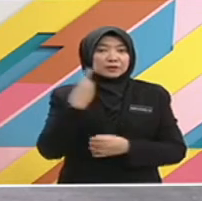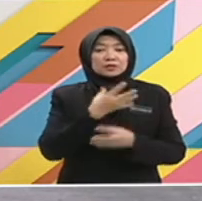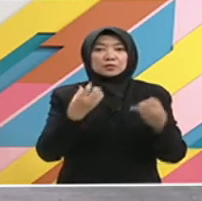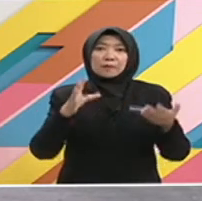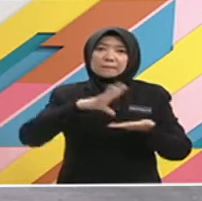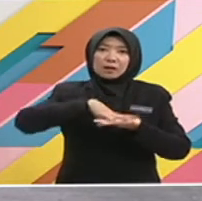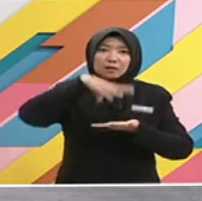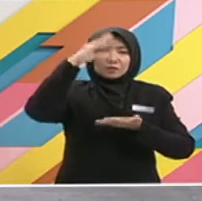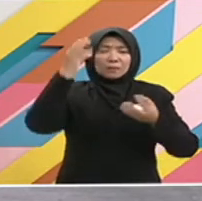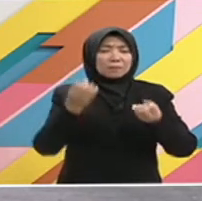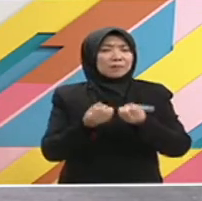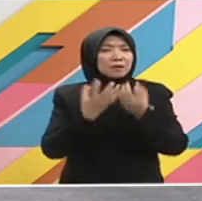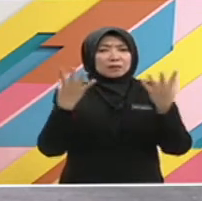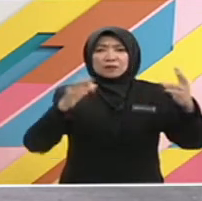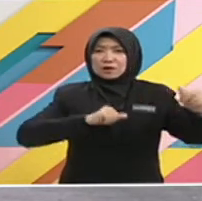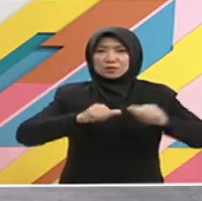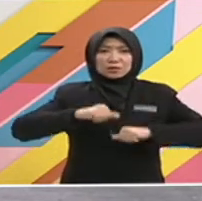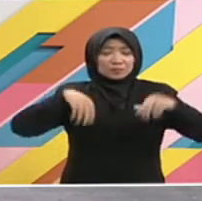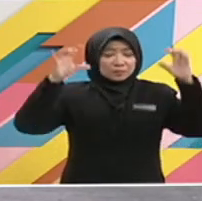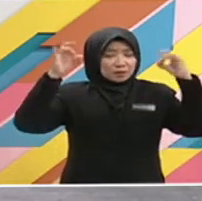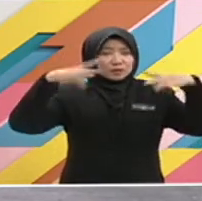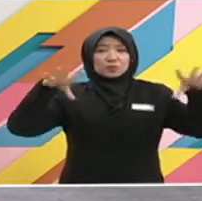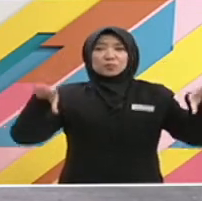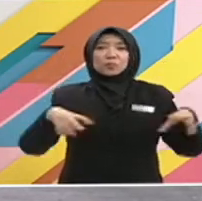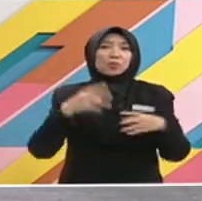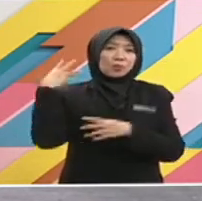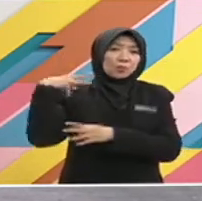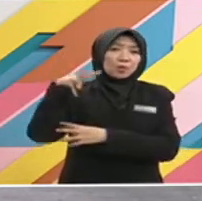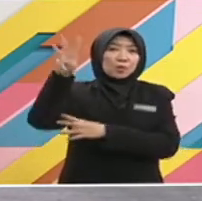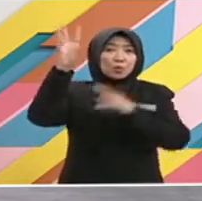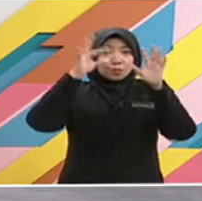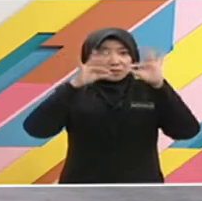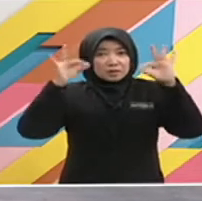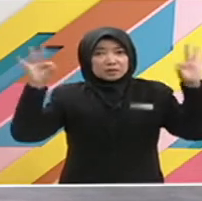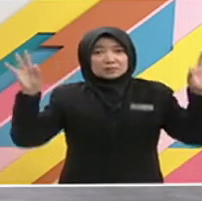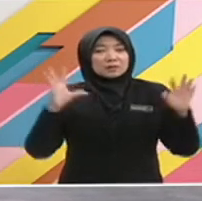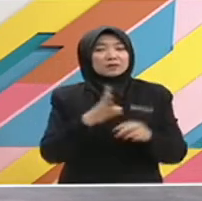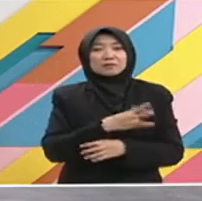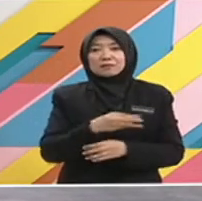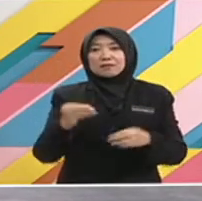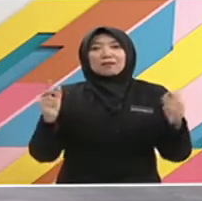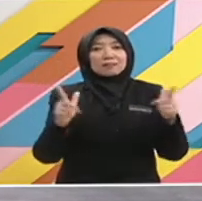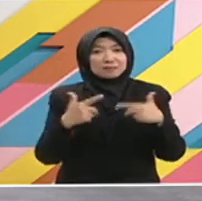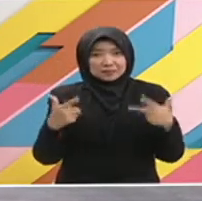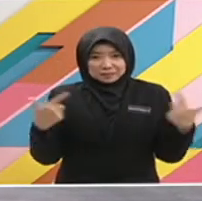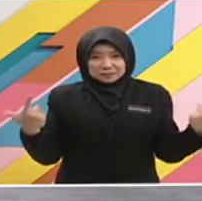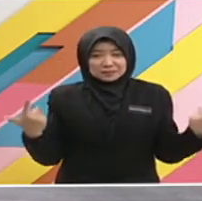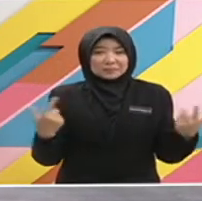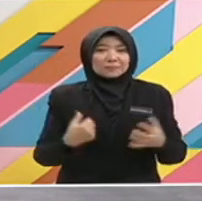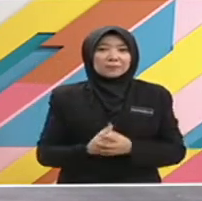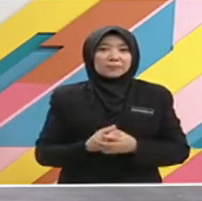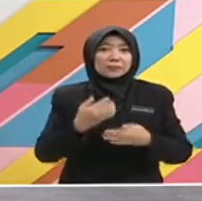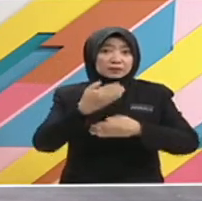macam-macam lah cikgu. Ya. Aktiviti magic, wang hiasan dan sebagainya. Jadi, sebelum